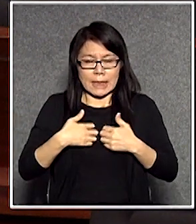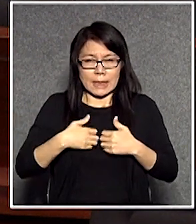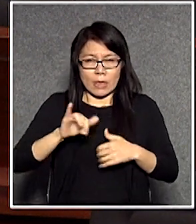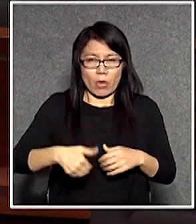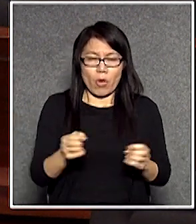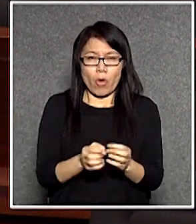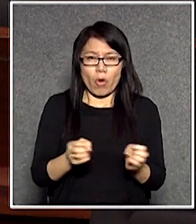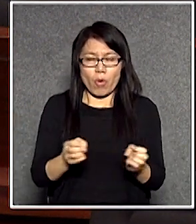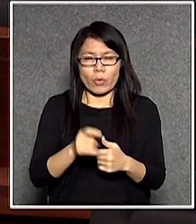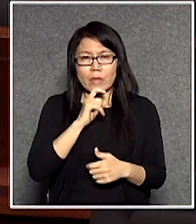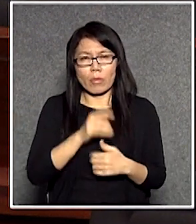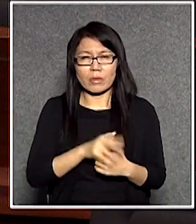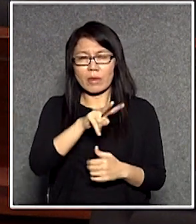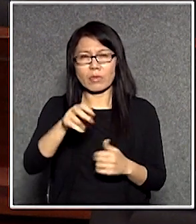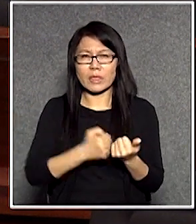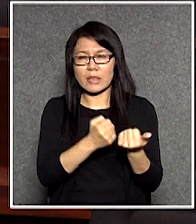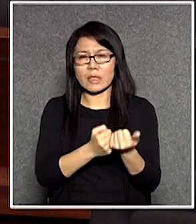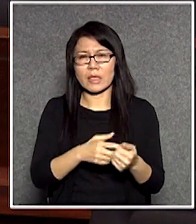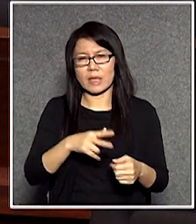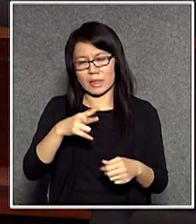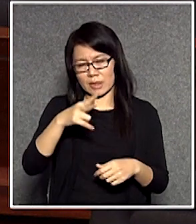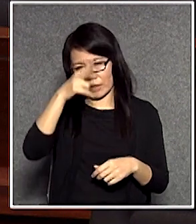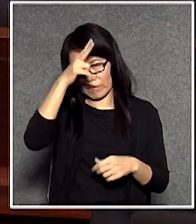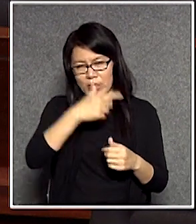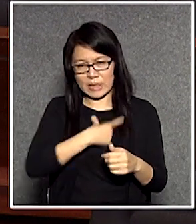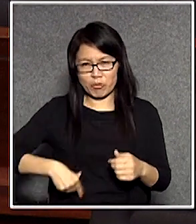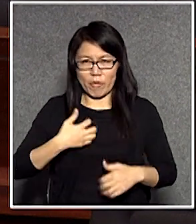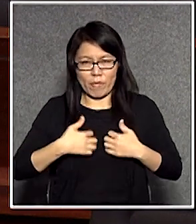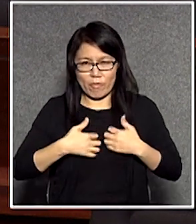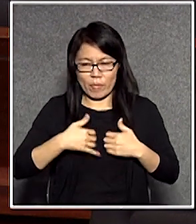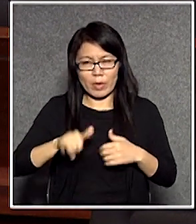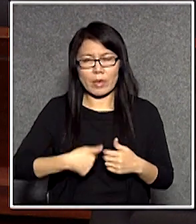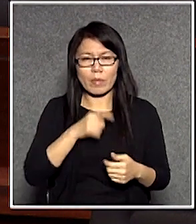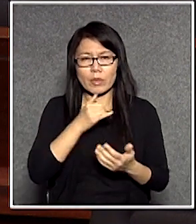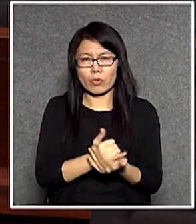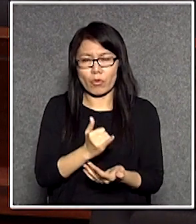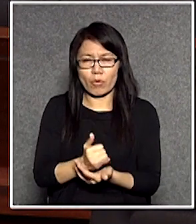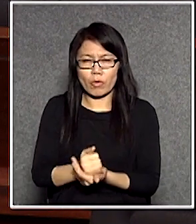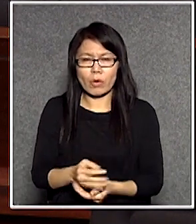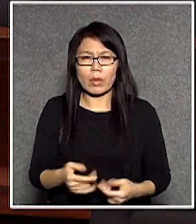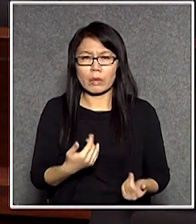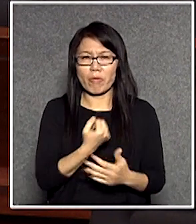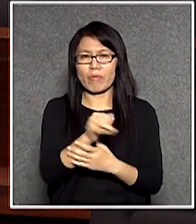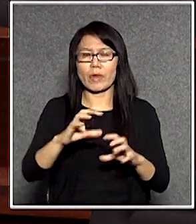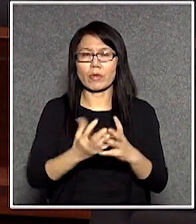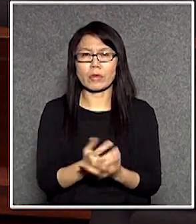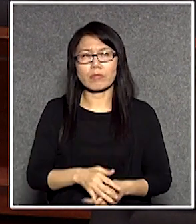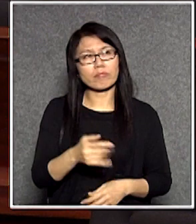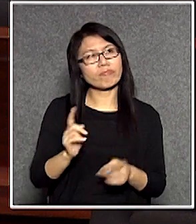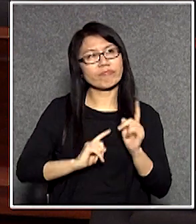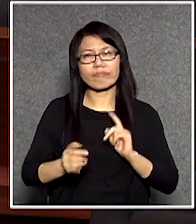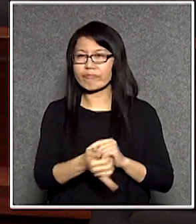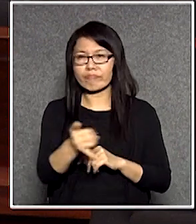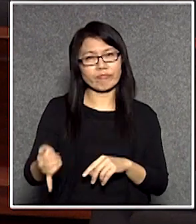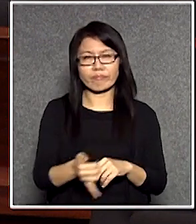會，你看到建制派的雞咁腳趕進去個議會，但是你看到不少反對派呢四圍行好像遊